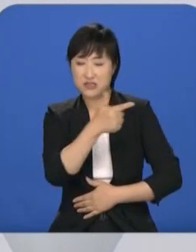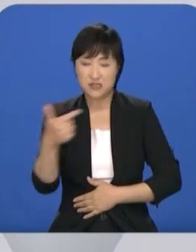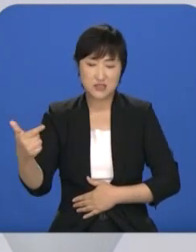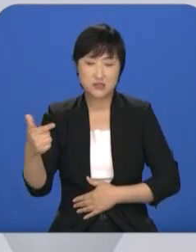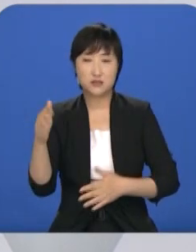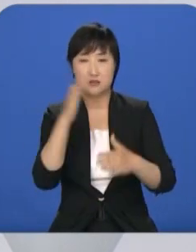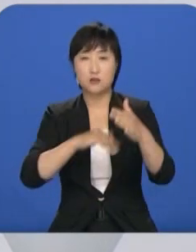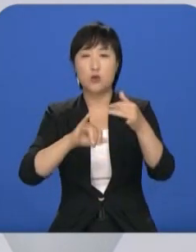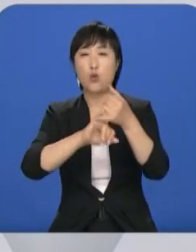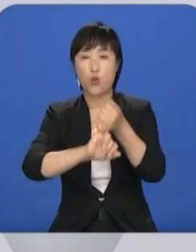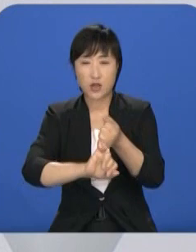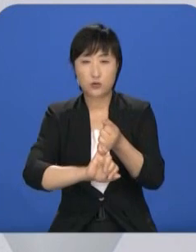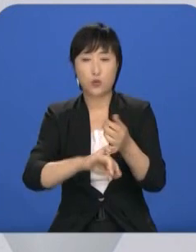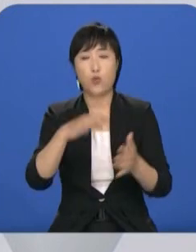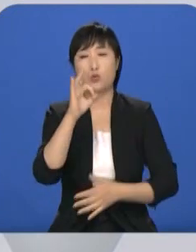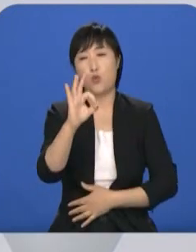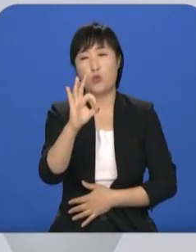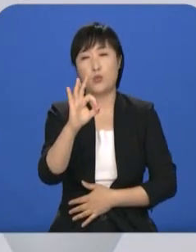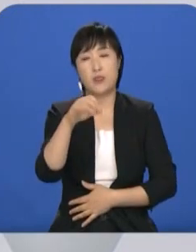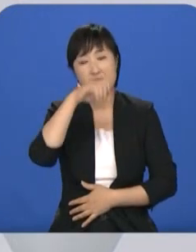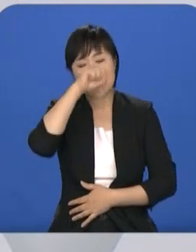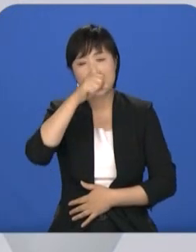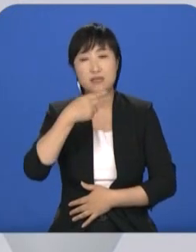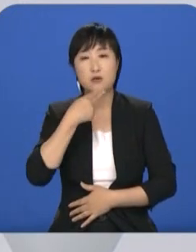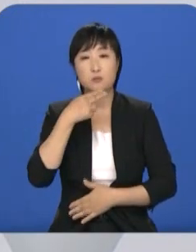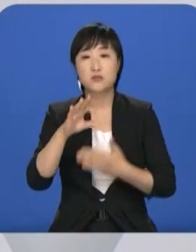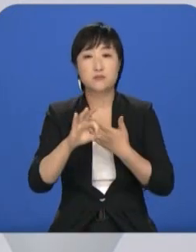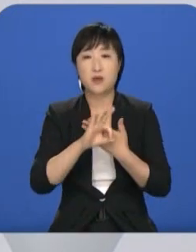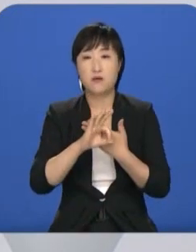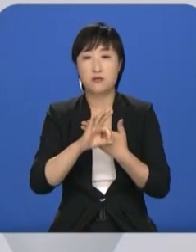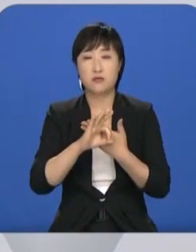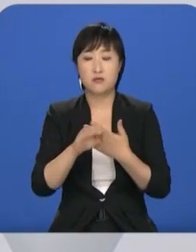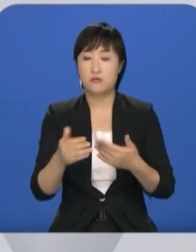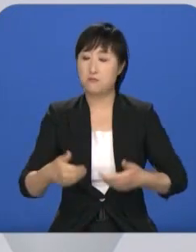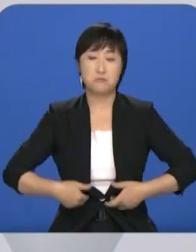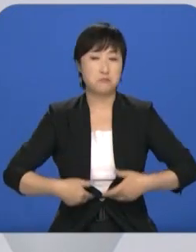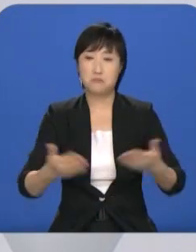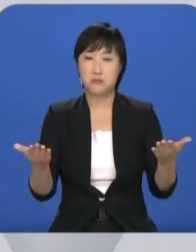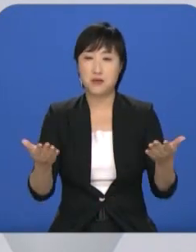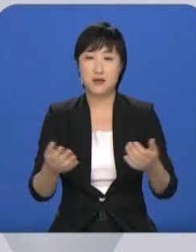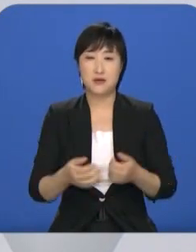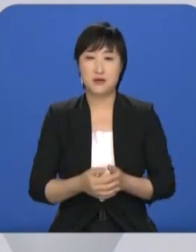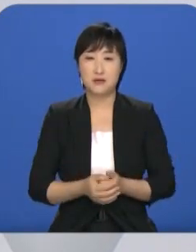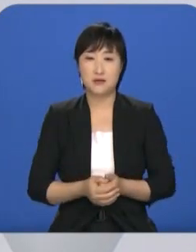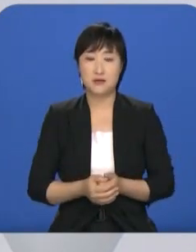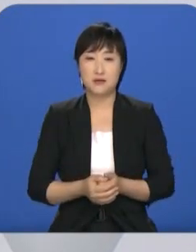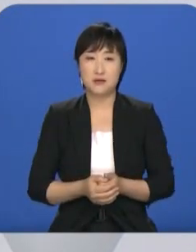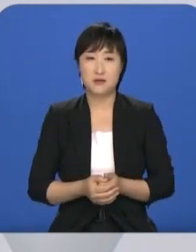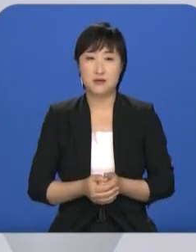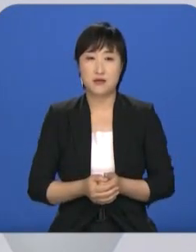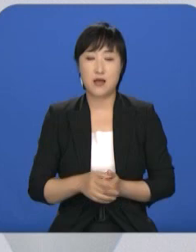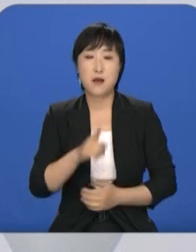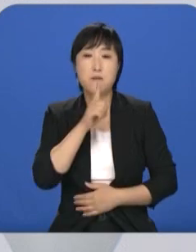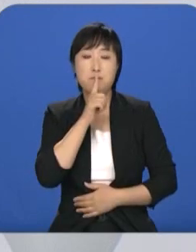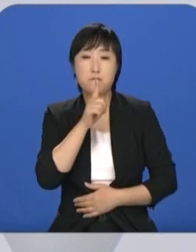거창한 공약도 돈, 예산이 없으면 할 수가 없습니다.